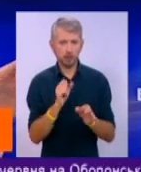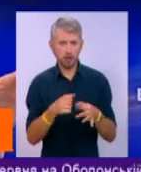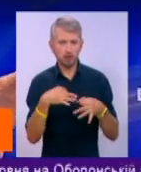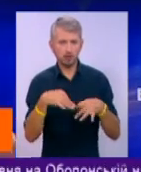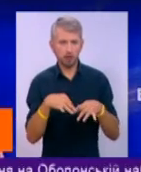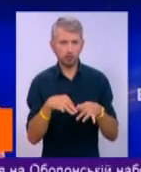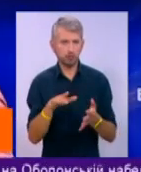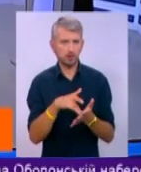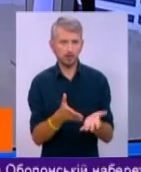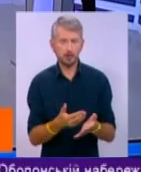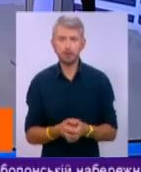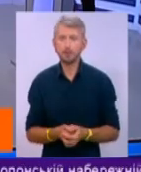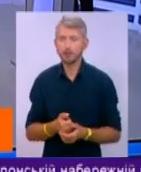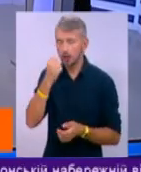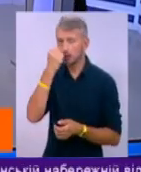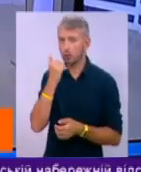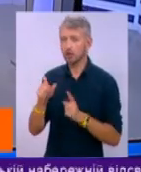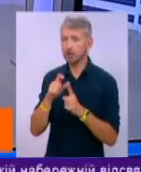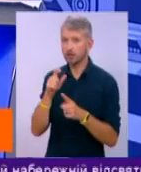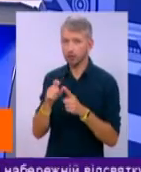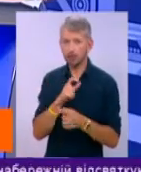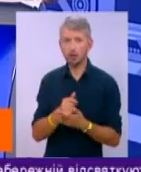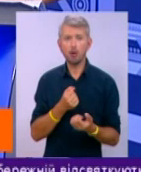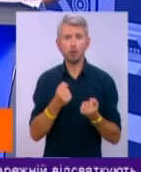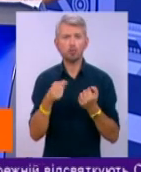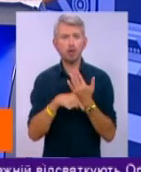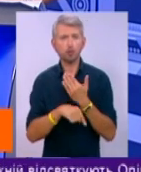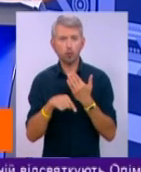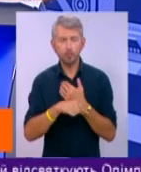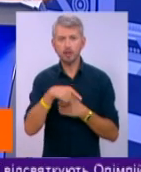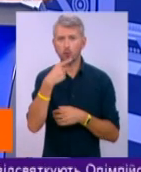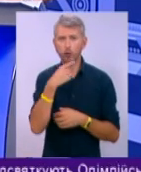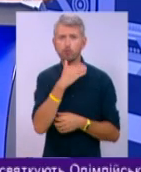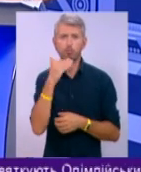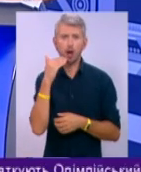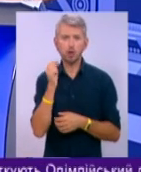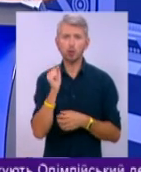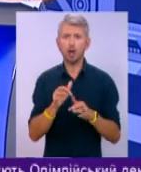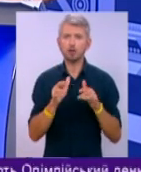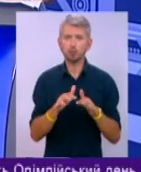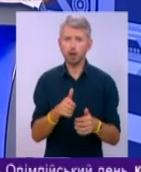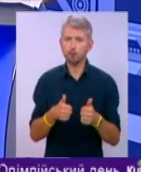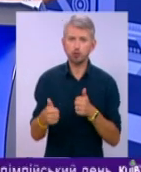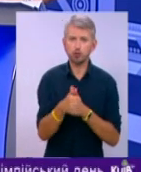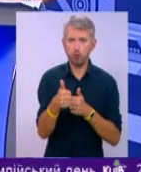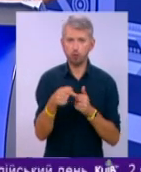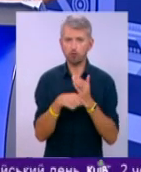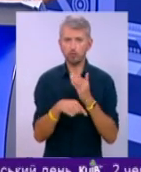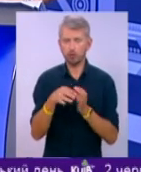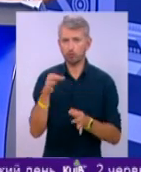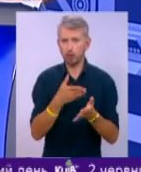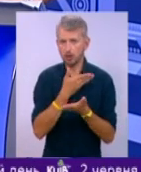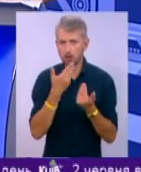міську інфраструктуру. Дякую за ваші відповіді. Боротьба з корупцією. Говоримо багато, а справ топ-корупціонерів у